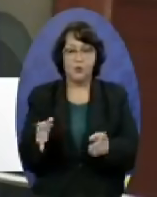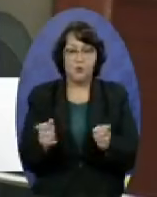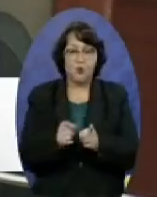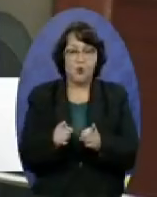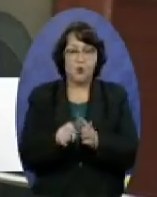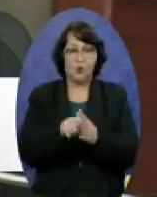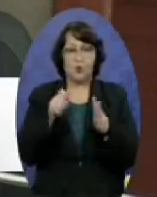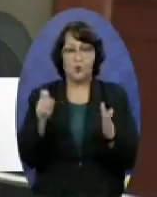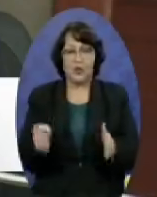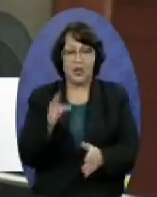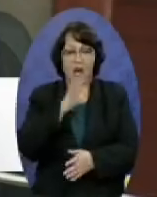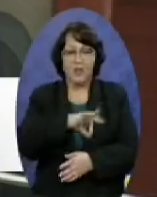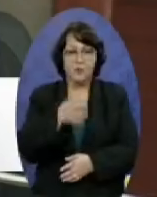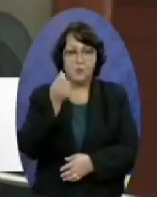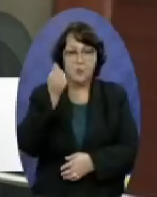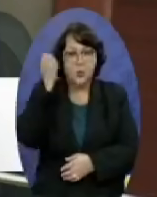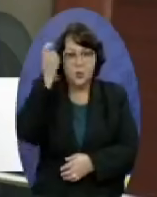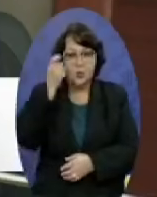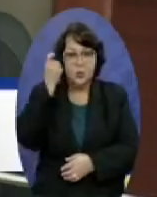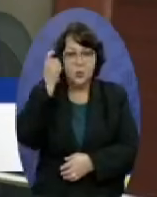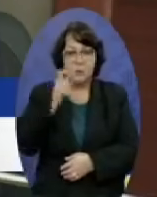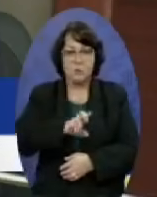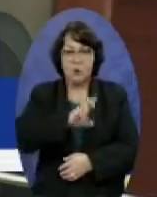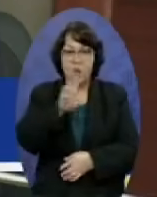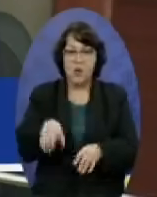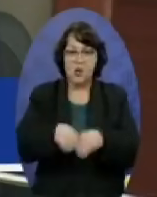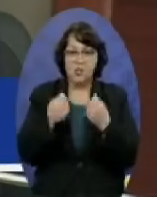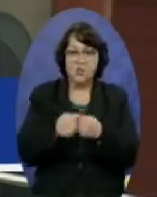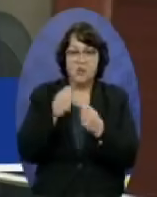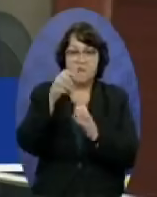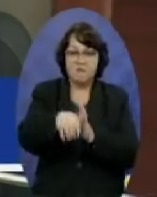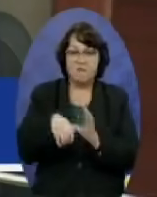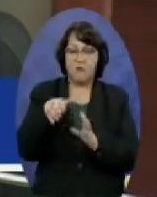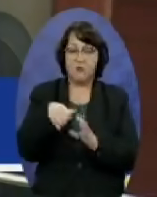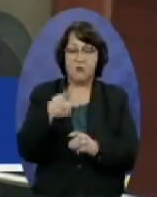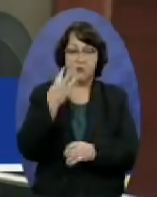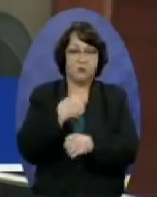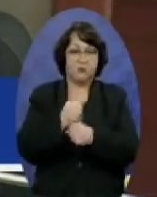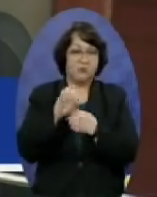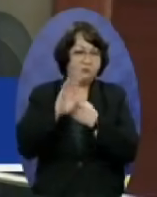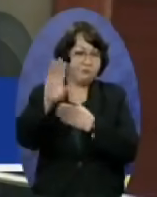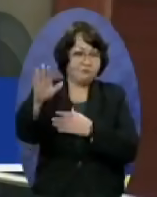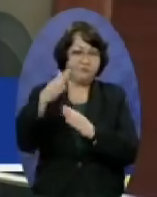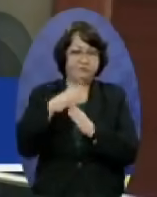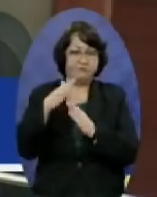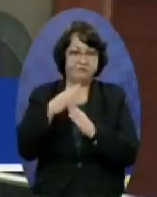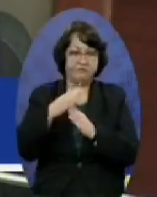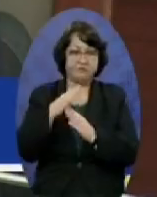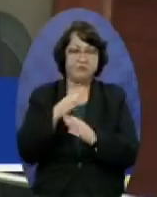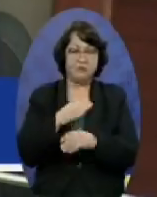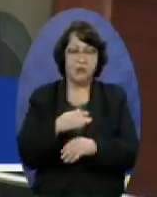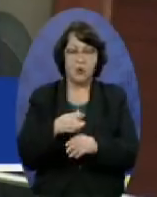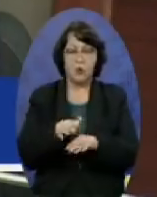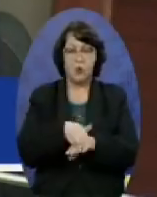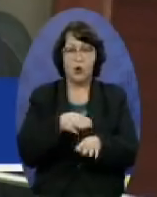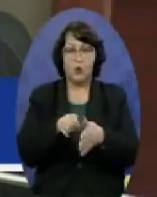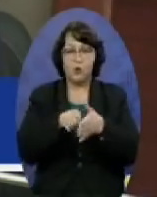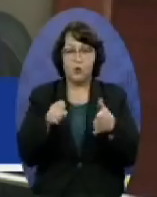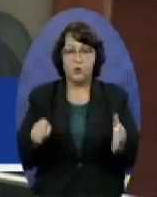хөөж экологийн тэнцвэрийг алдагдуулсан энэ үйлчлэгийг бид цаашд зогсооно. Харин урт хугацаанд судалгаа шинжилгээ